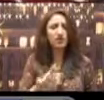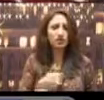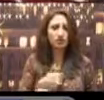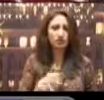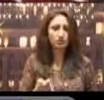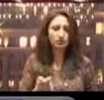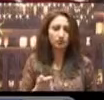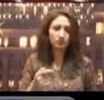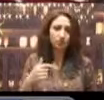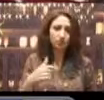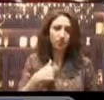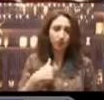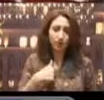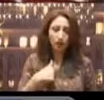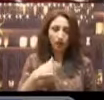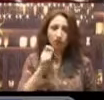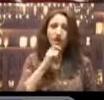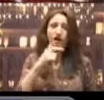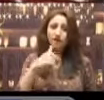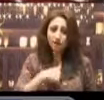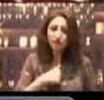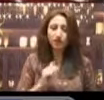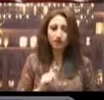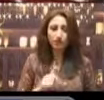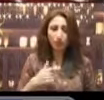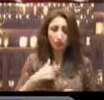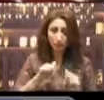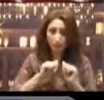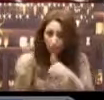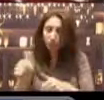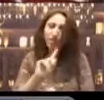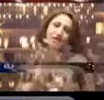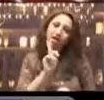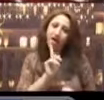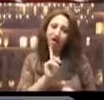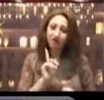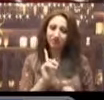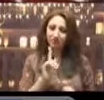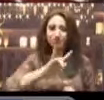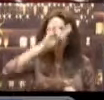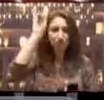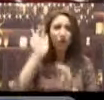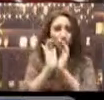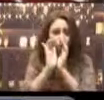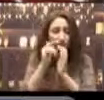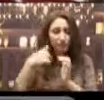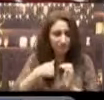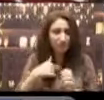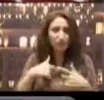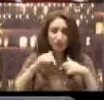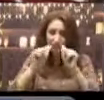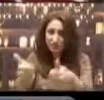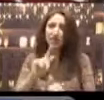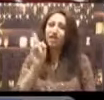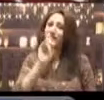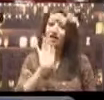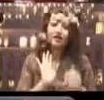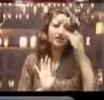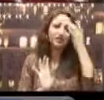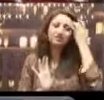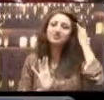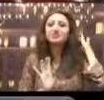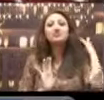بس ما وصلتش ما ارتقتش اللحظات دي لدرجه ان انا اقول اتراجع، بس البني ادم اللي بيدعي ان الشيطان